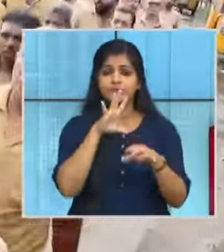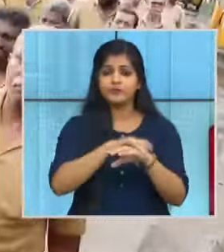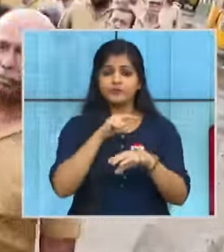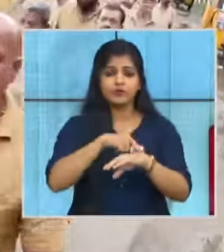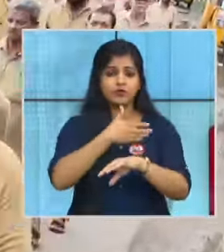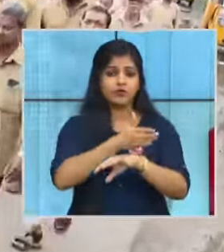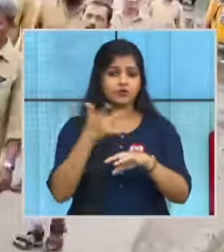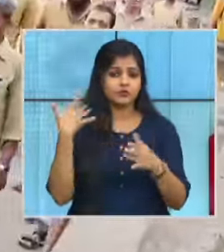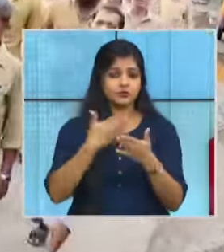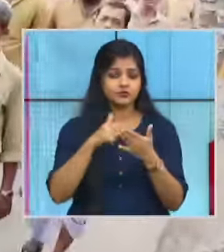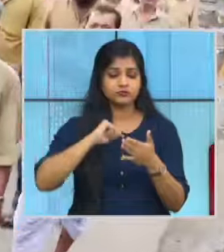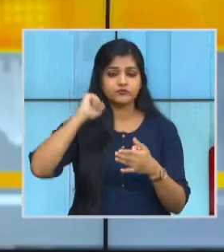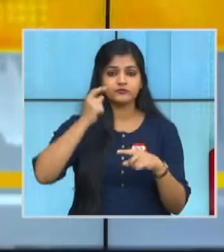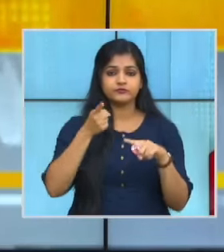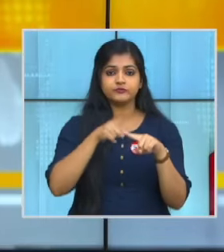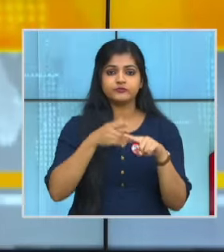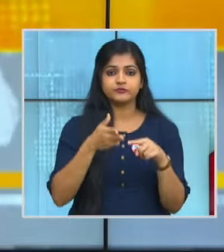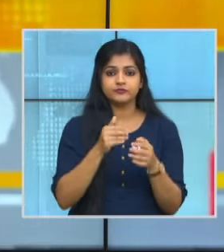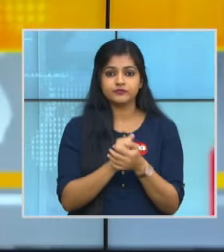കഴിഞ്ഞിട്ടില്ല എന്നുള്ളതിലാണ് പ്രതിഷേധം.